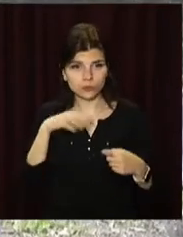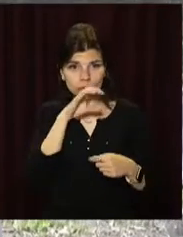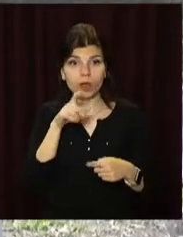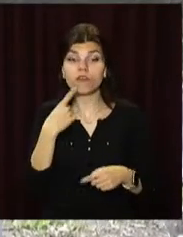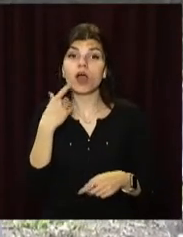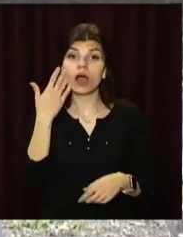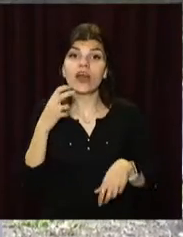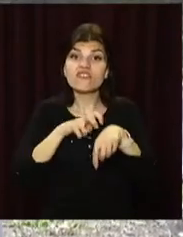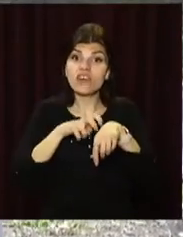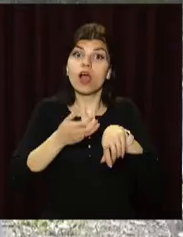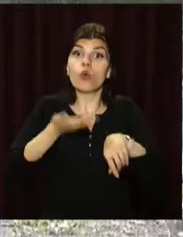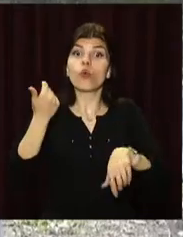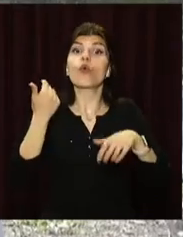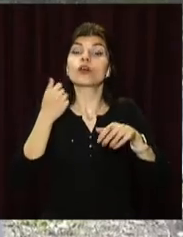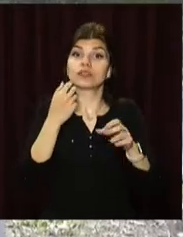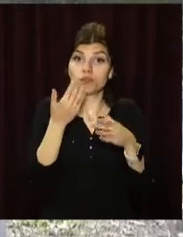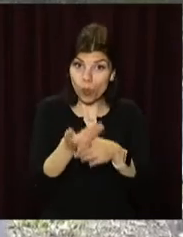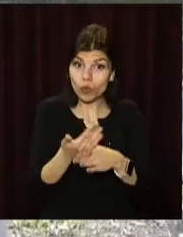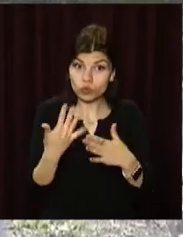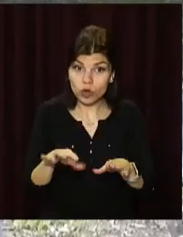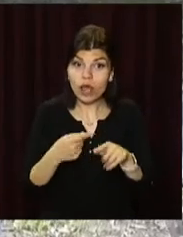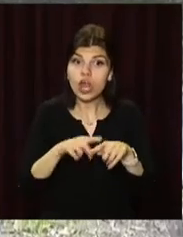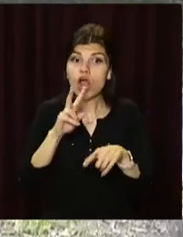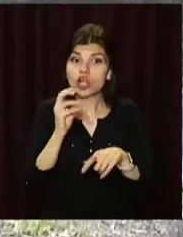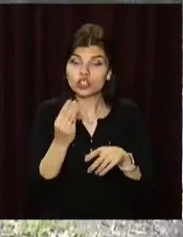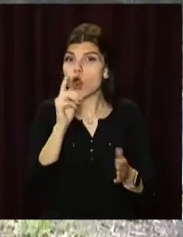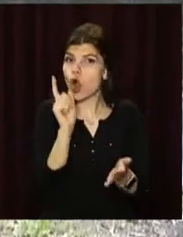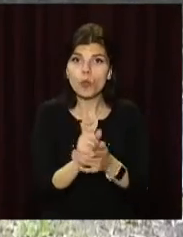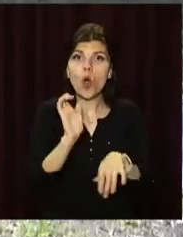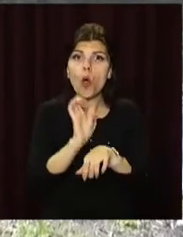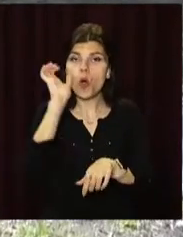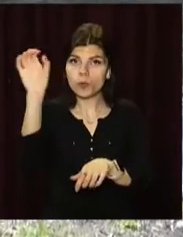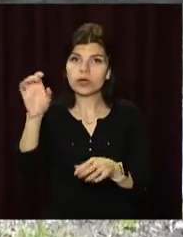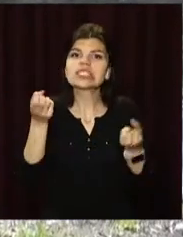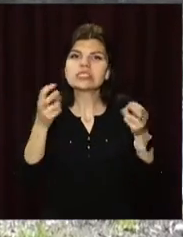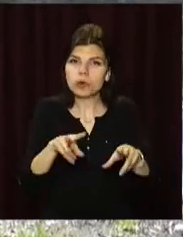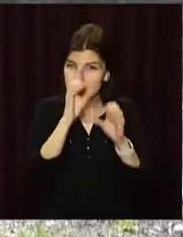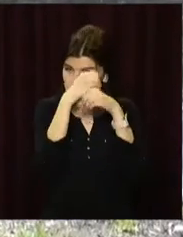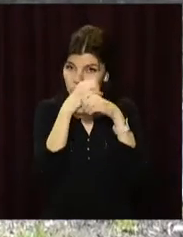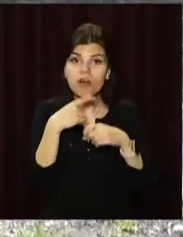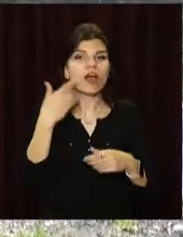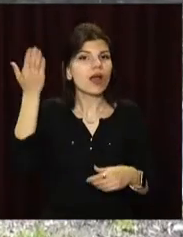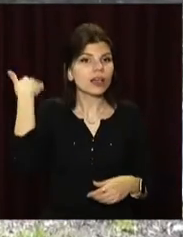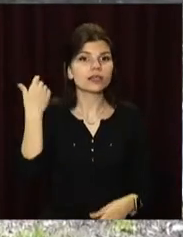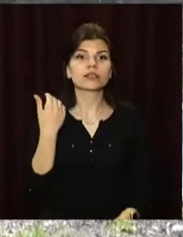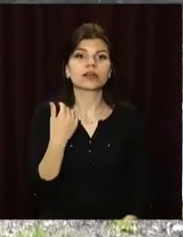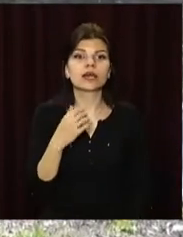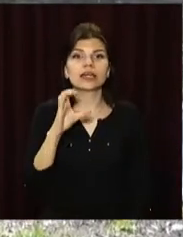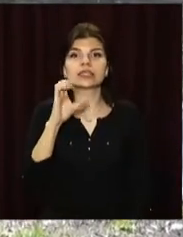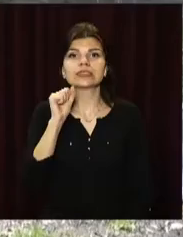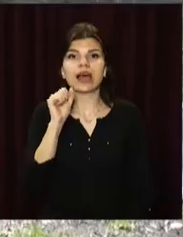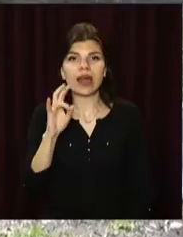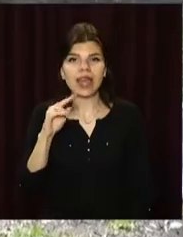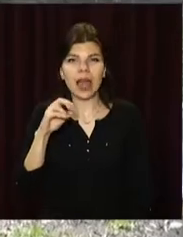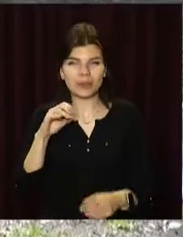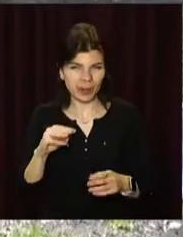медик этого клеща достанет, обязательно его, этого клеща, отправить специально. Раньше называлась санэпидемслужба,